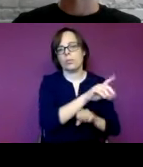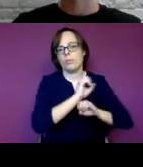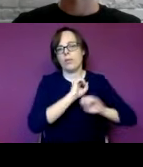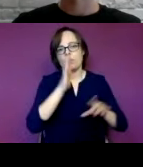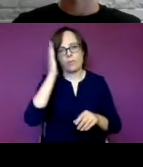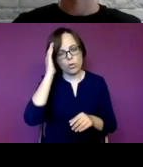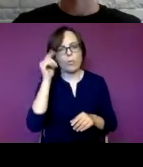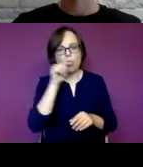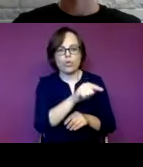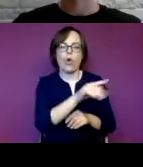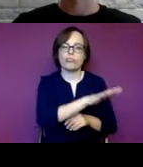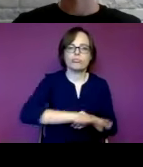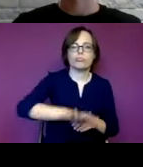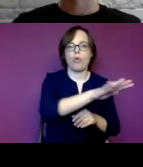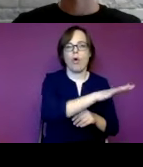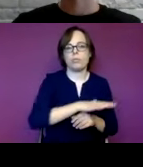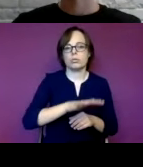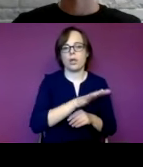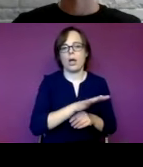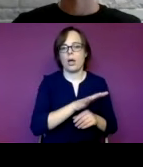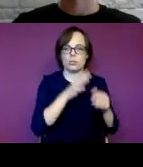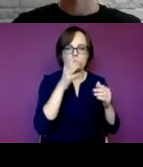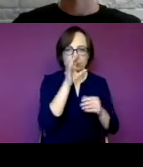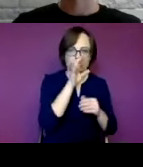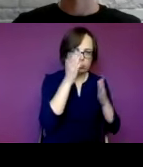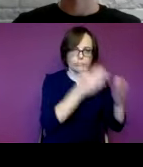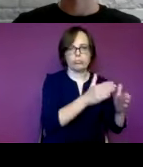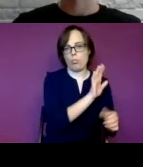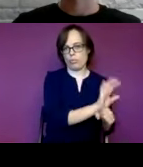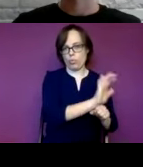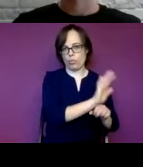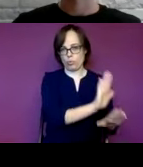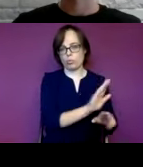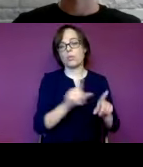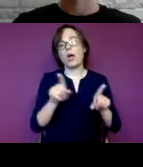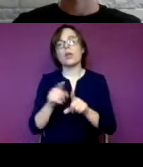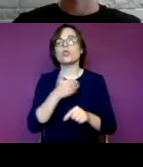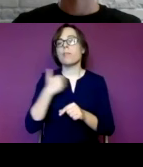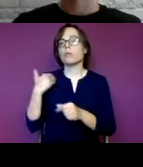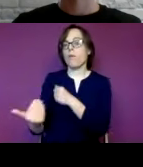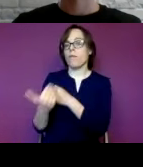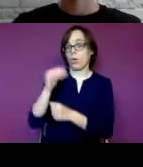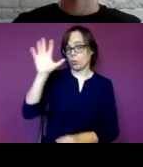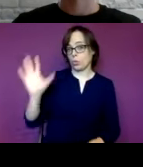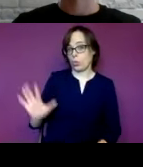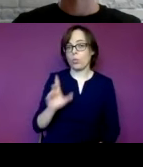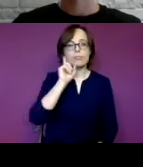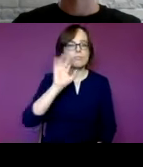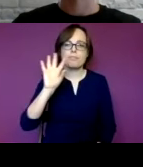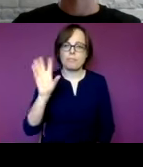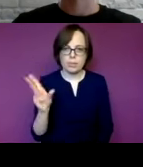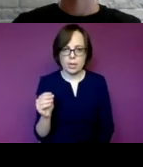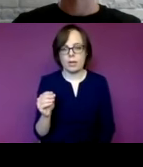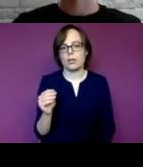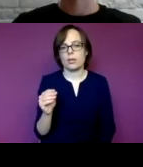są obszary produkcyjne. Jest też wschód Polski, bardzo piękny, w którym